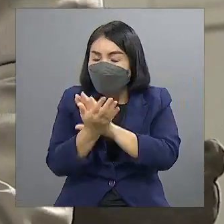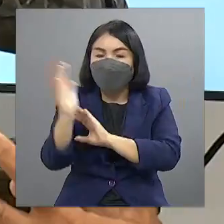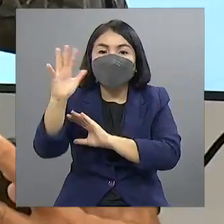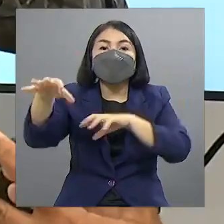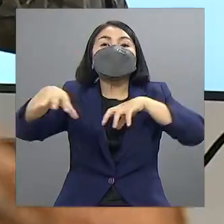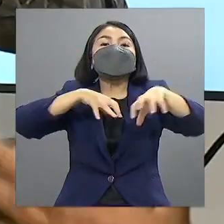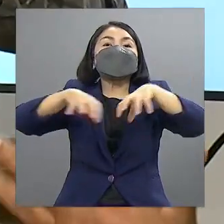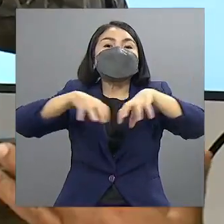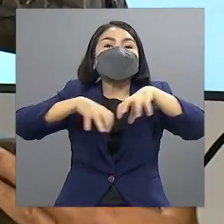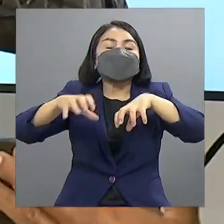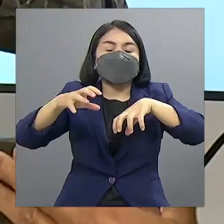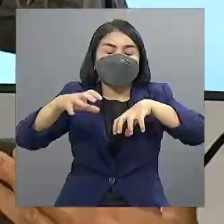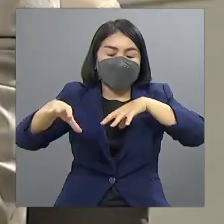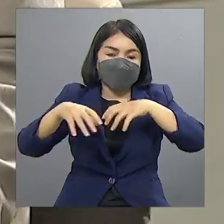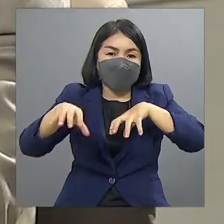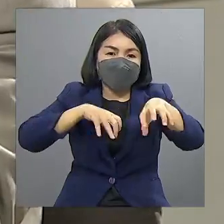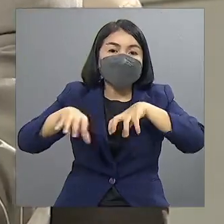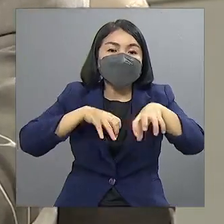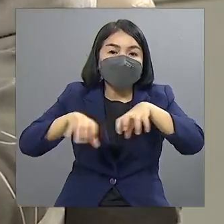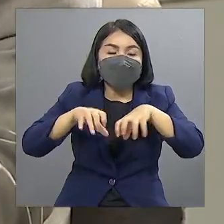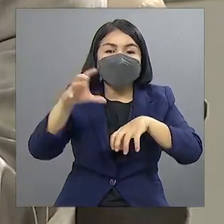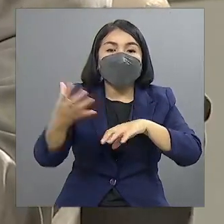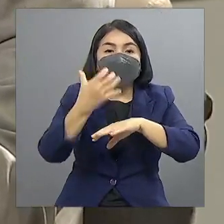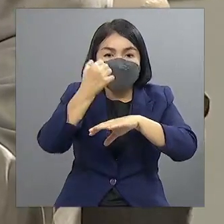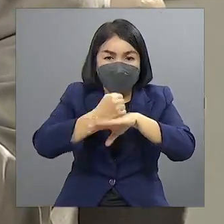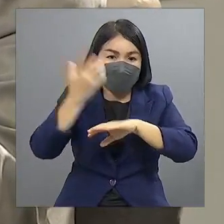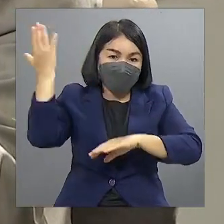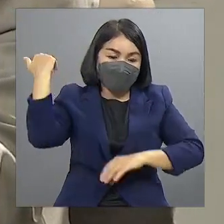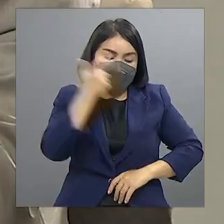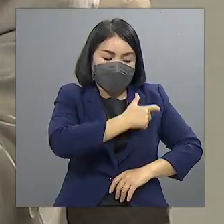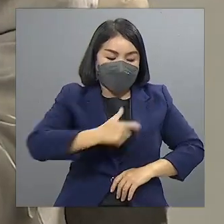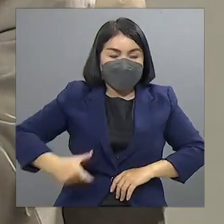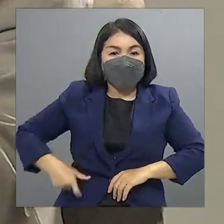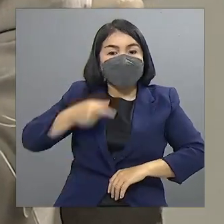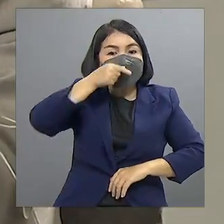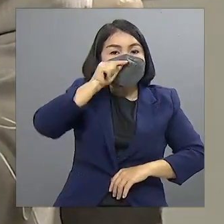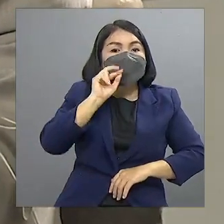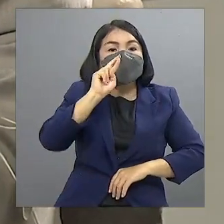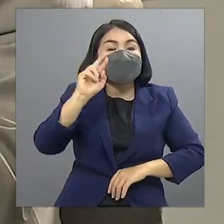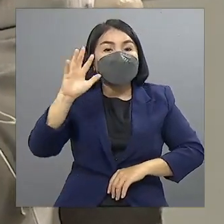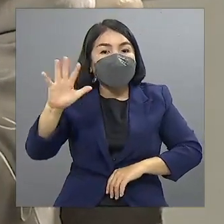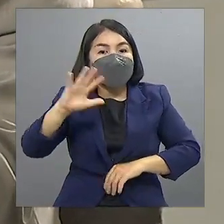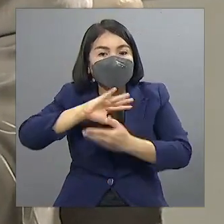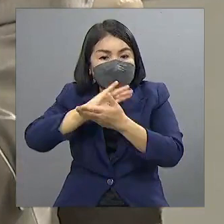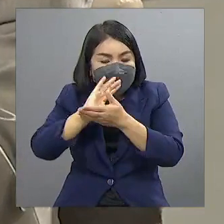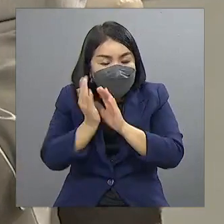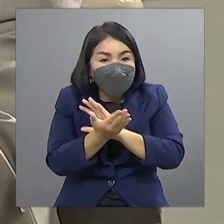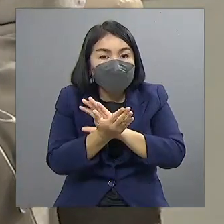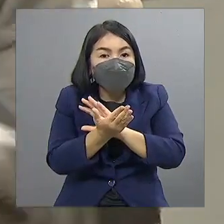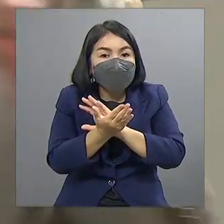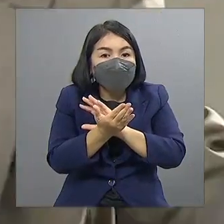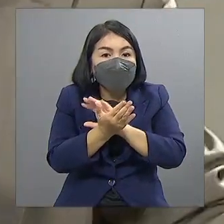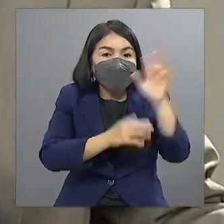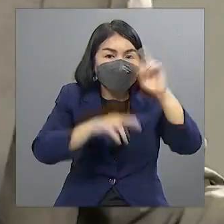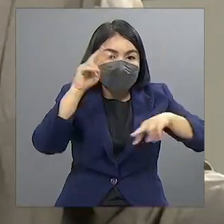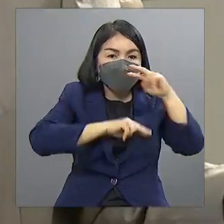องเพราะว่าในสมัยของพระองค์ท่านเนี่ยนะครับเป็นจุดเริ่มต้นและเป็นจุดเปลี่ยนของระบบการปกครองประเทศสยาม